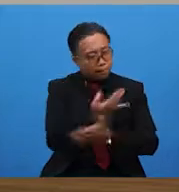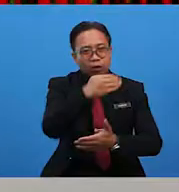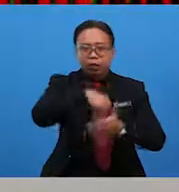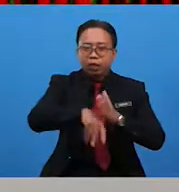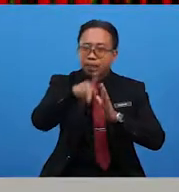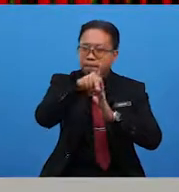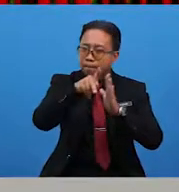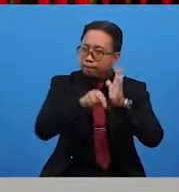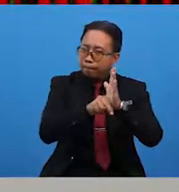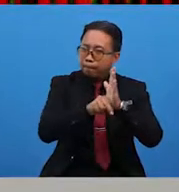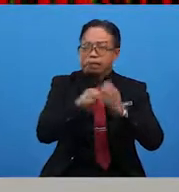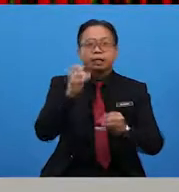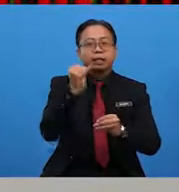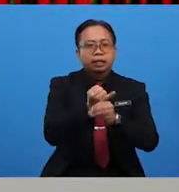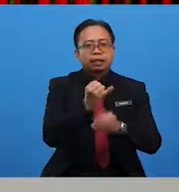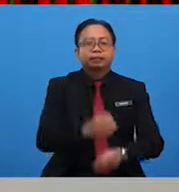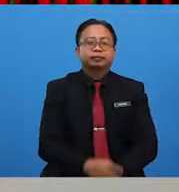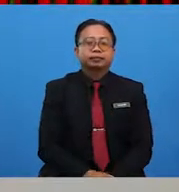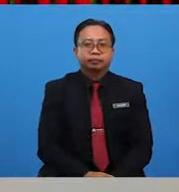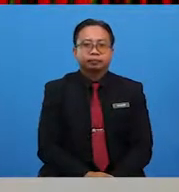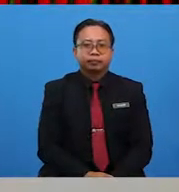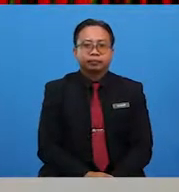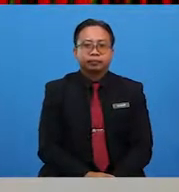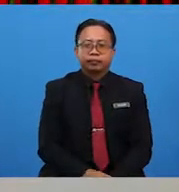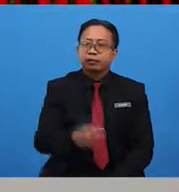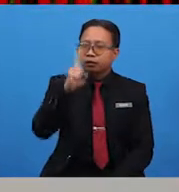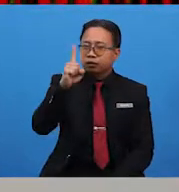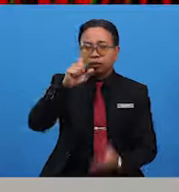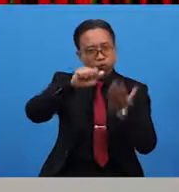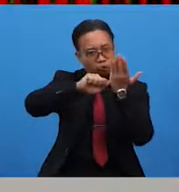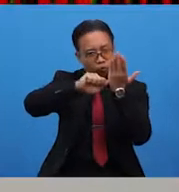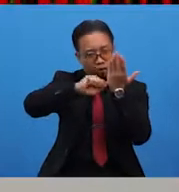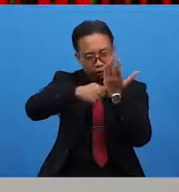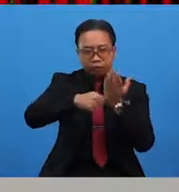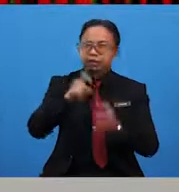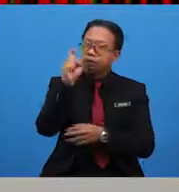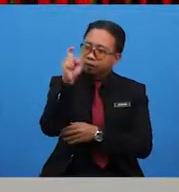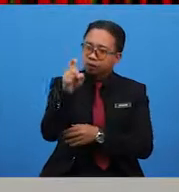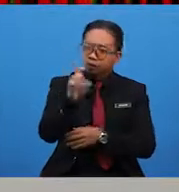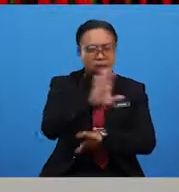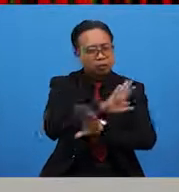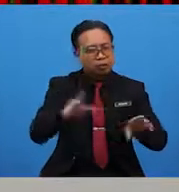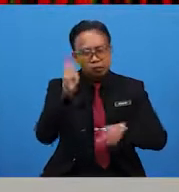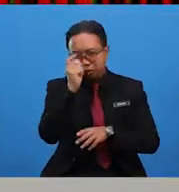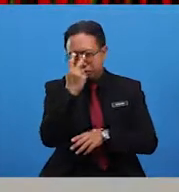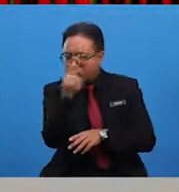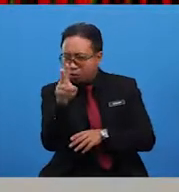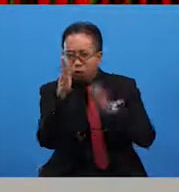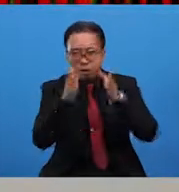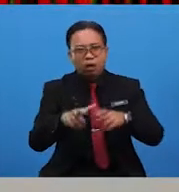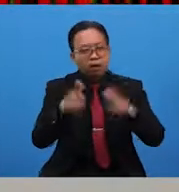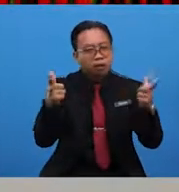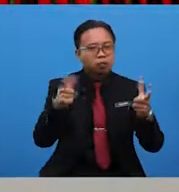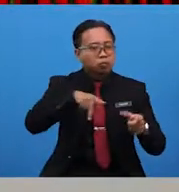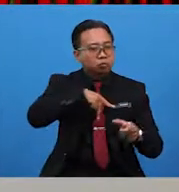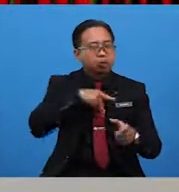pengkaryaan jok guanin tekunci sesuatunya asli menjiplak atau itu kita